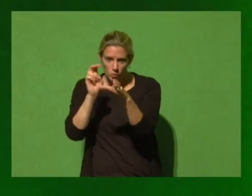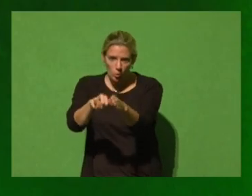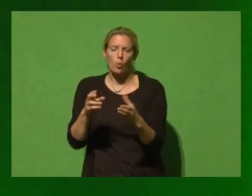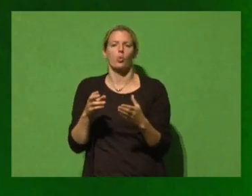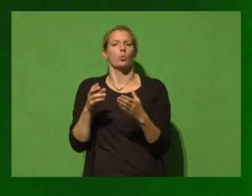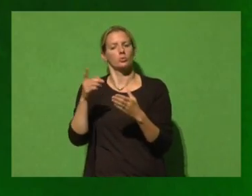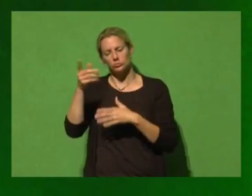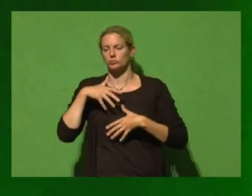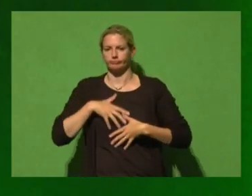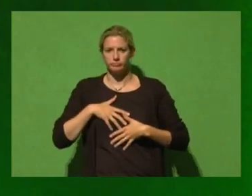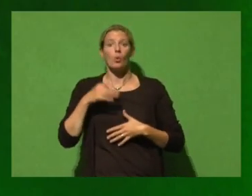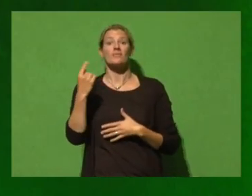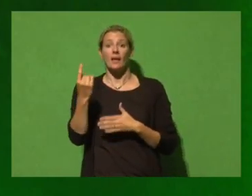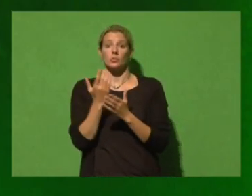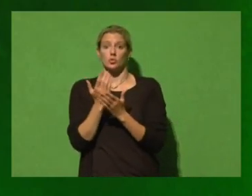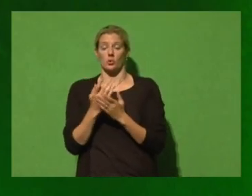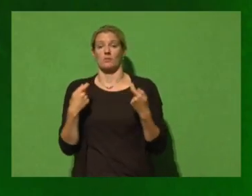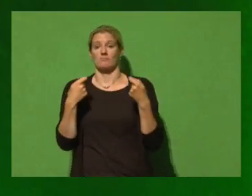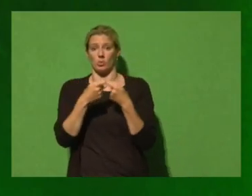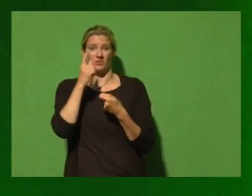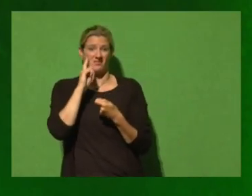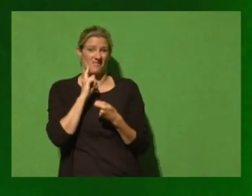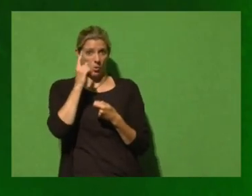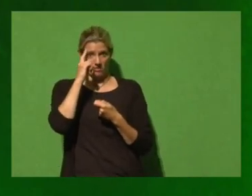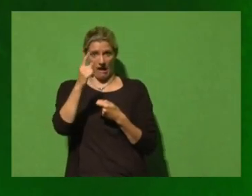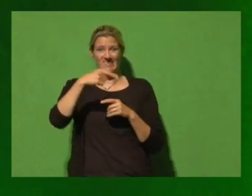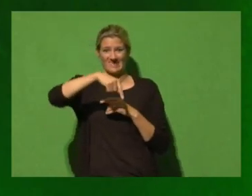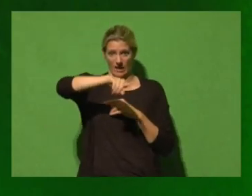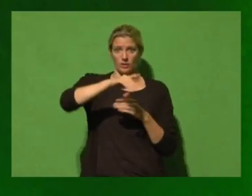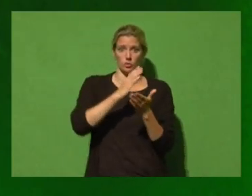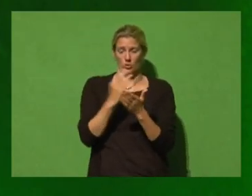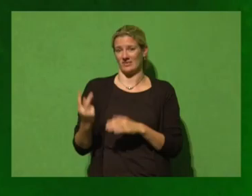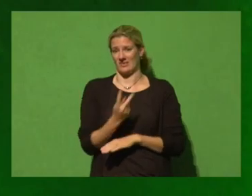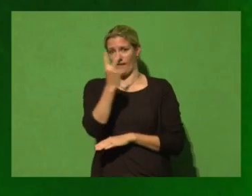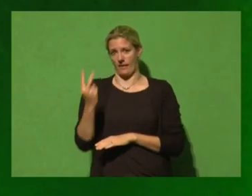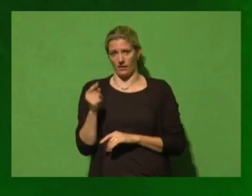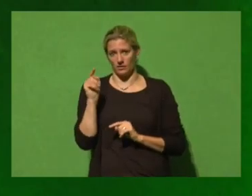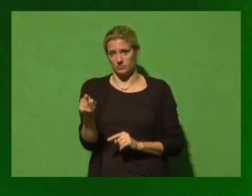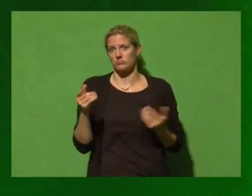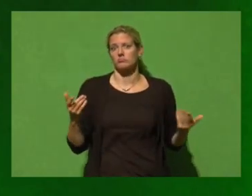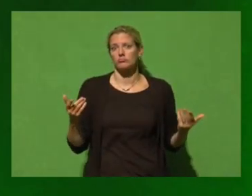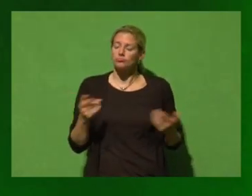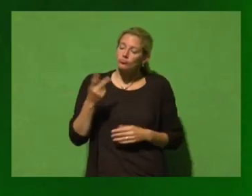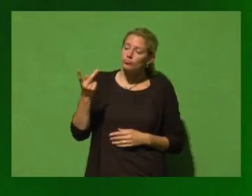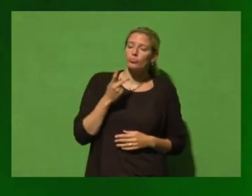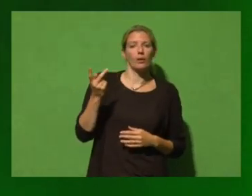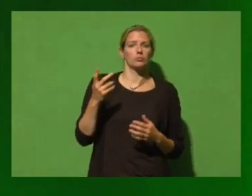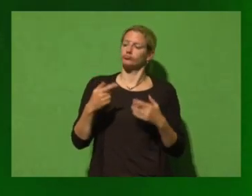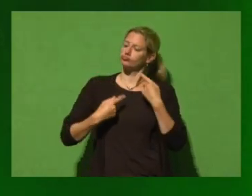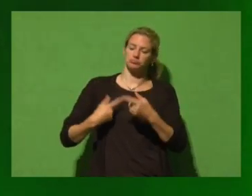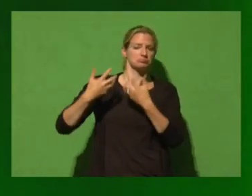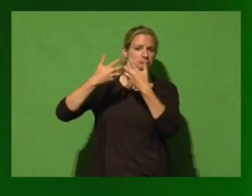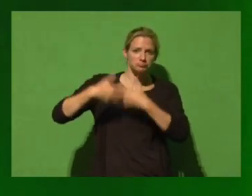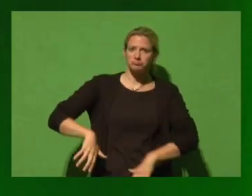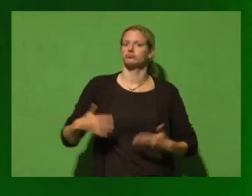Delegierte zum Bundesfrauenrat, hat das jetzt 2 Jahre lang gemacht. Ich habe mit ihrer Arbeit, also wir haben uns immer sehr gut verstanden, hatten